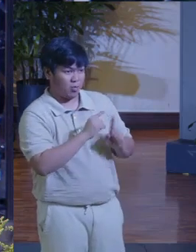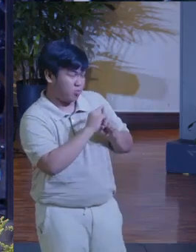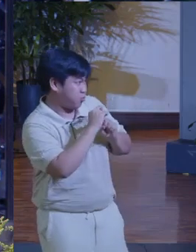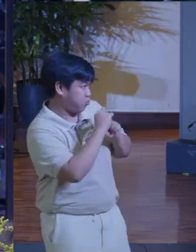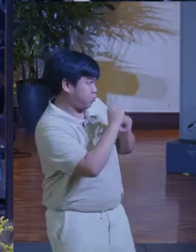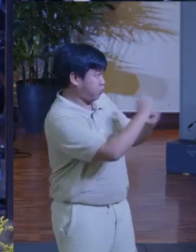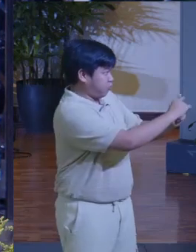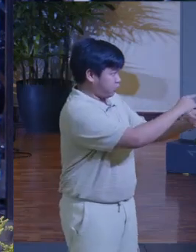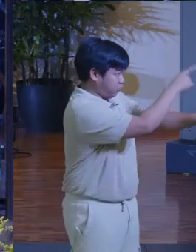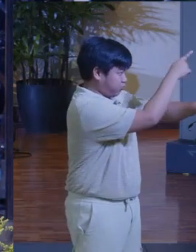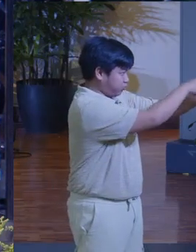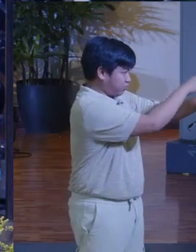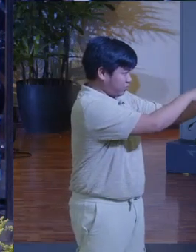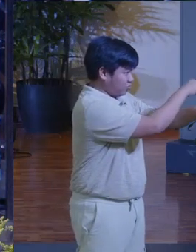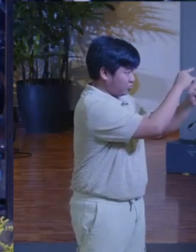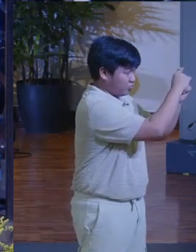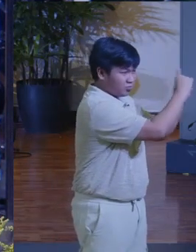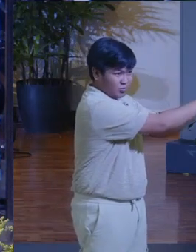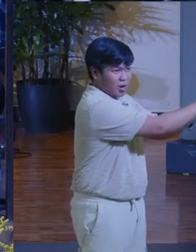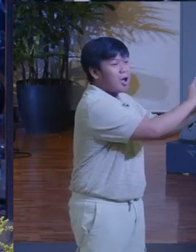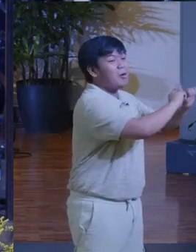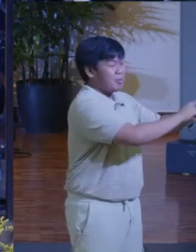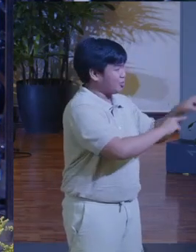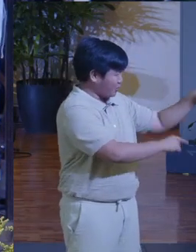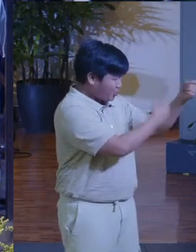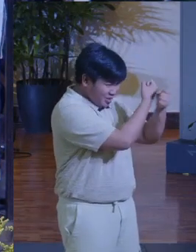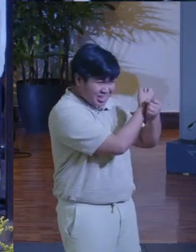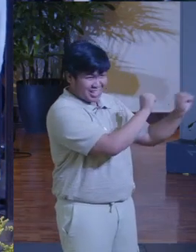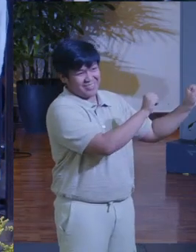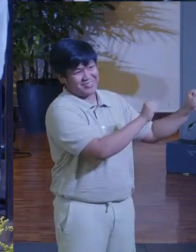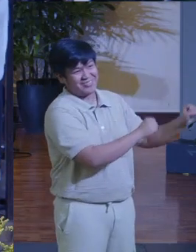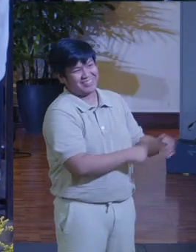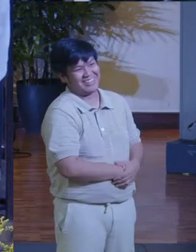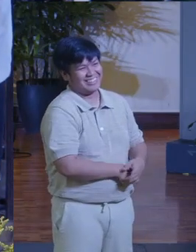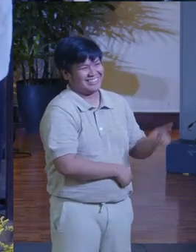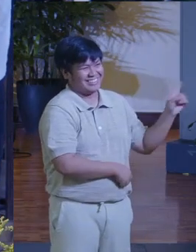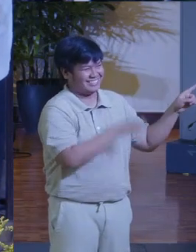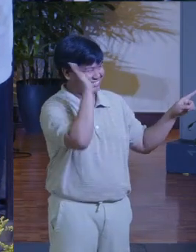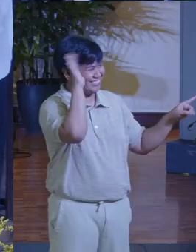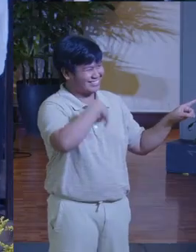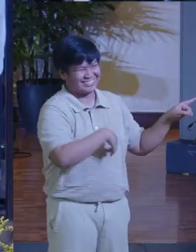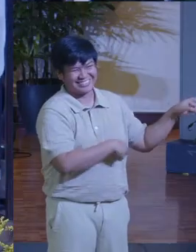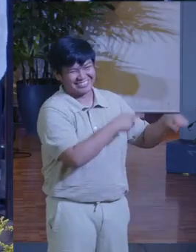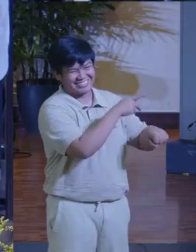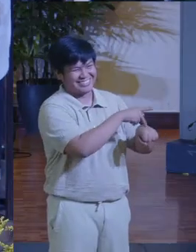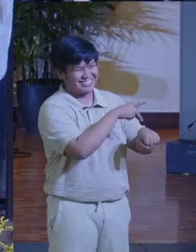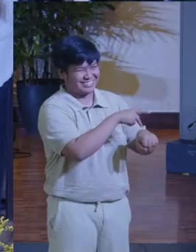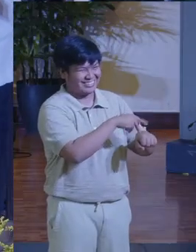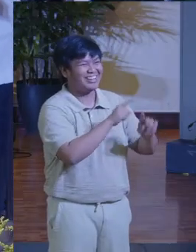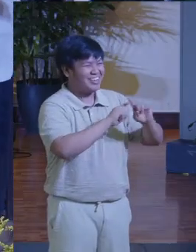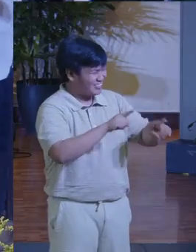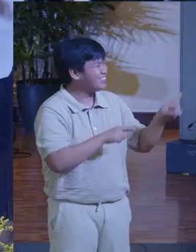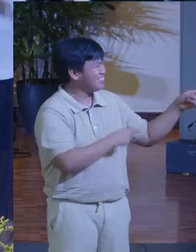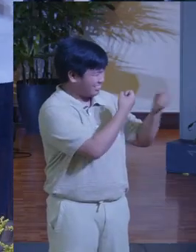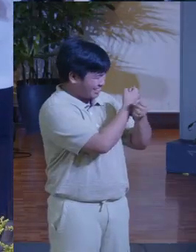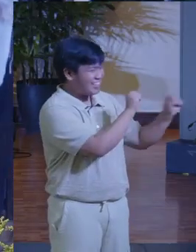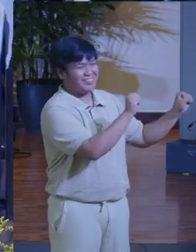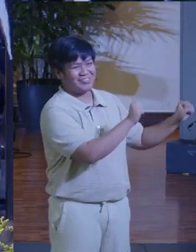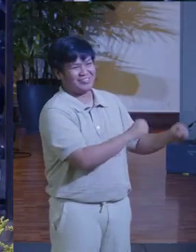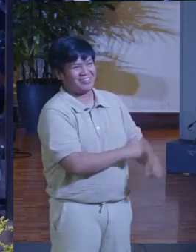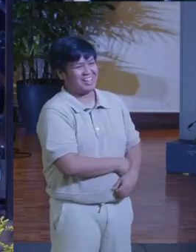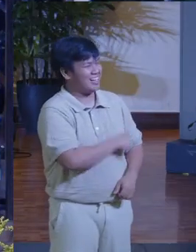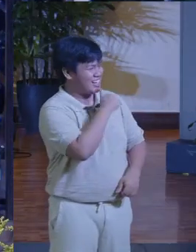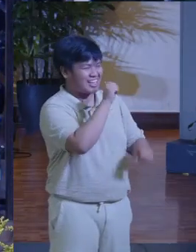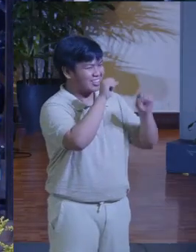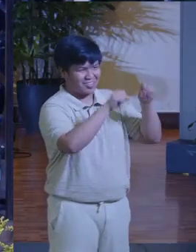save ka naman. No? Sa laula ka lang. Pero save ka. Sinama niya